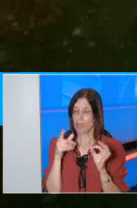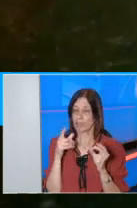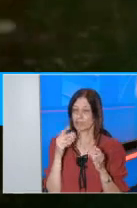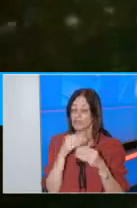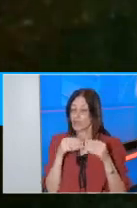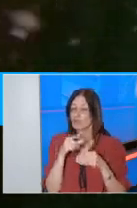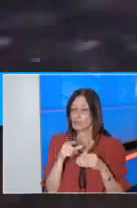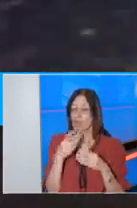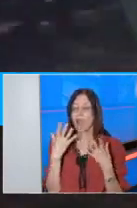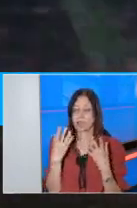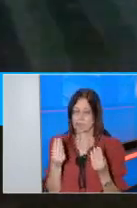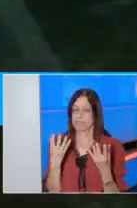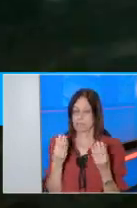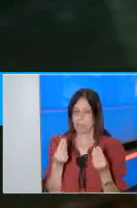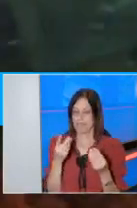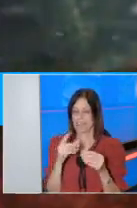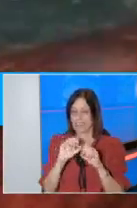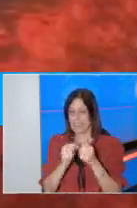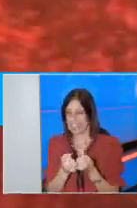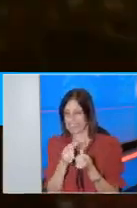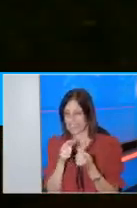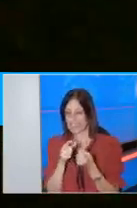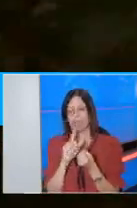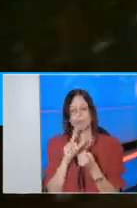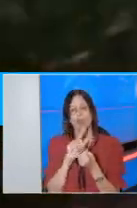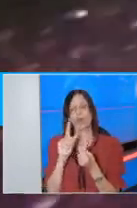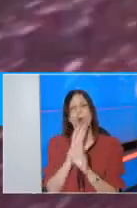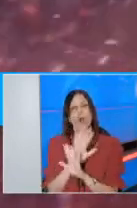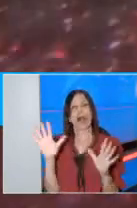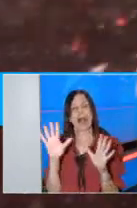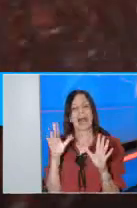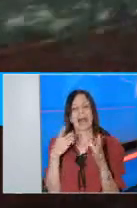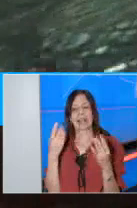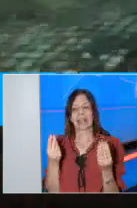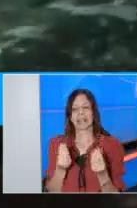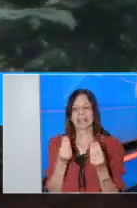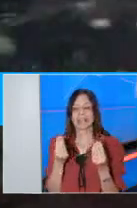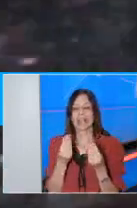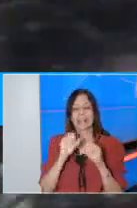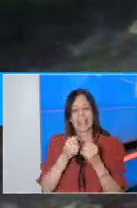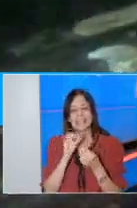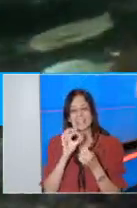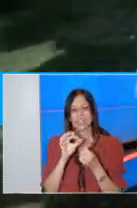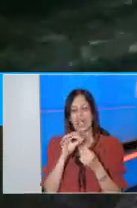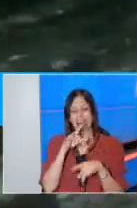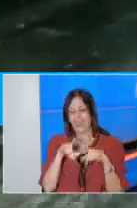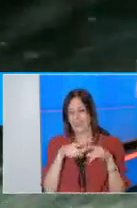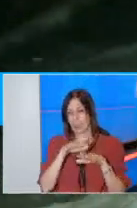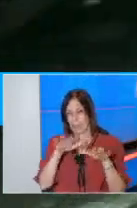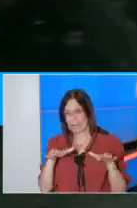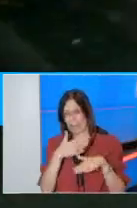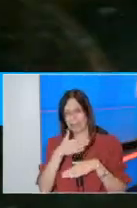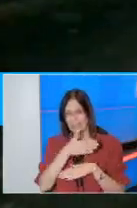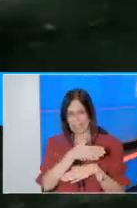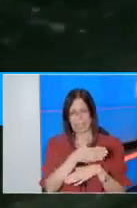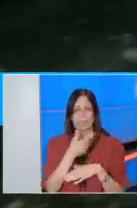באמת בכמויות אדירות, והנזק הוא... לא רק, זה לא רק נזק של מחבקי עצים, זאת אומרת, פגענו בדגים,